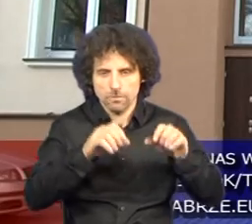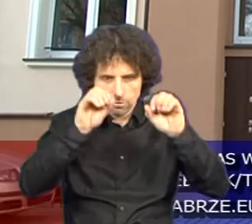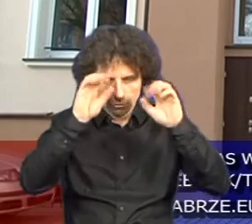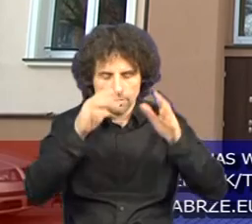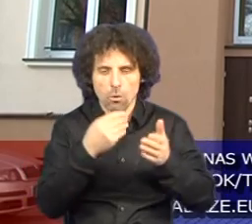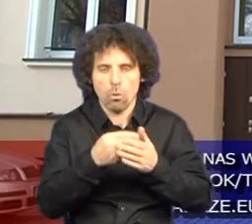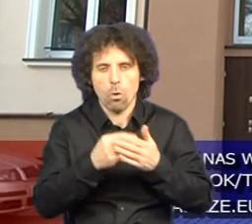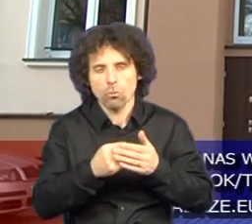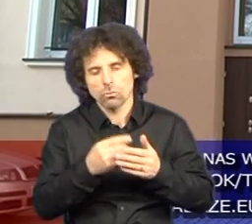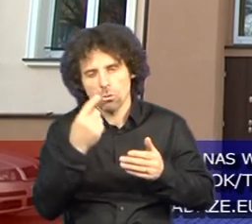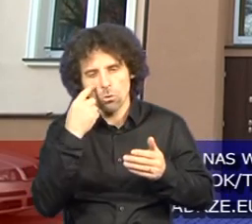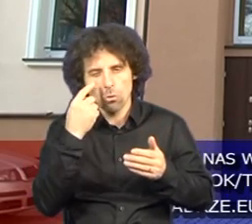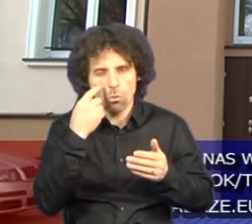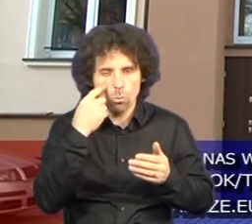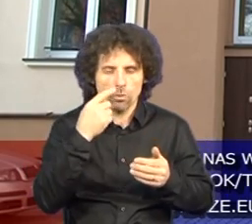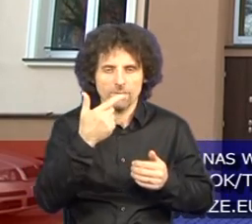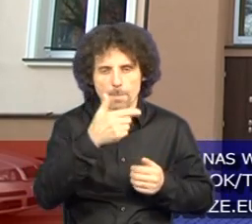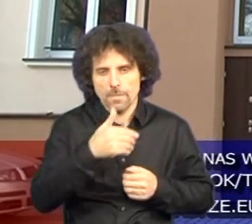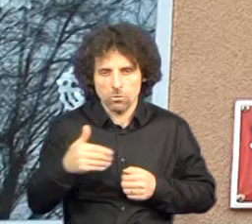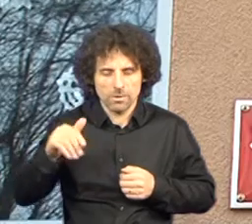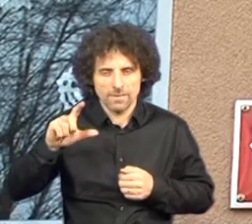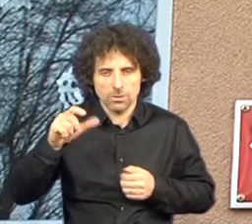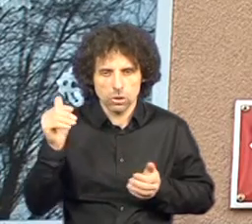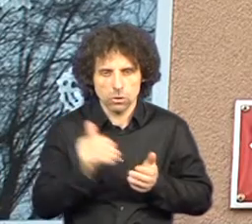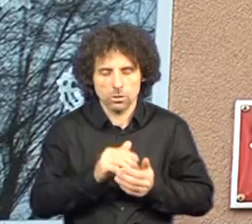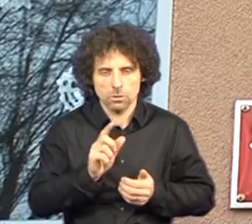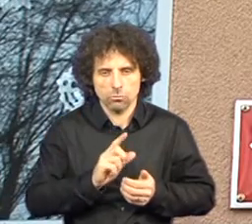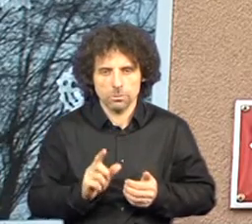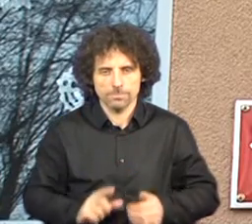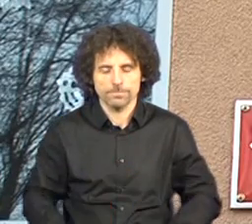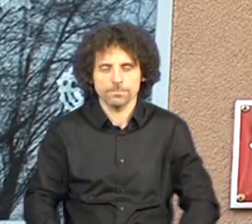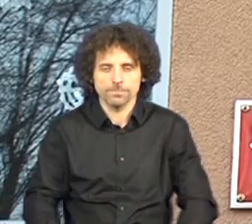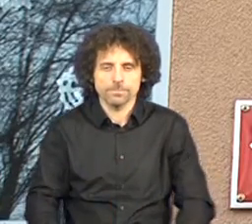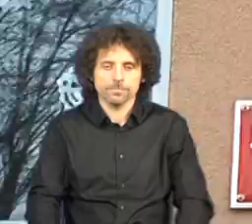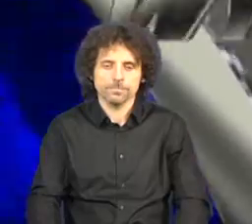Koszt termomodernizacji placówki wyniósł ponad 2 miliony 200 tysięcy złotych.